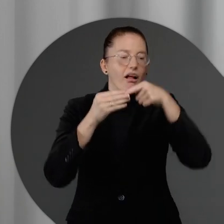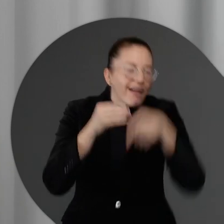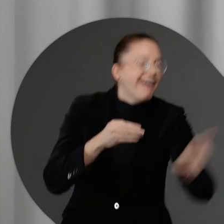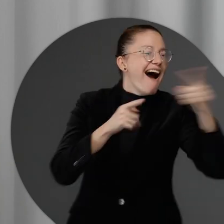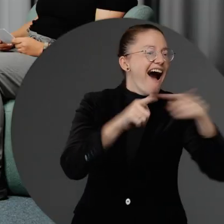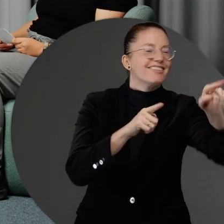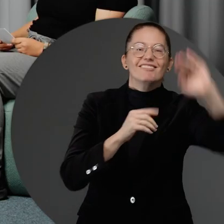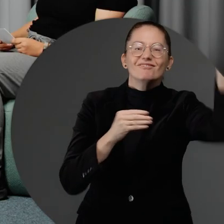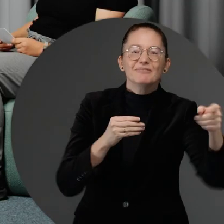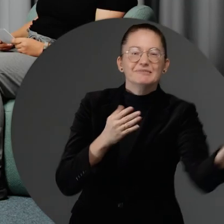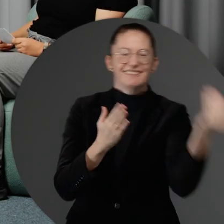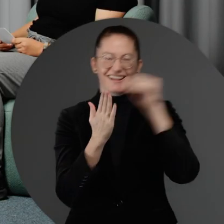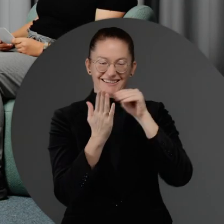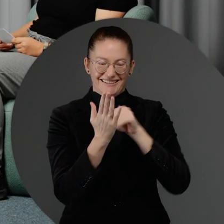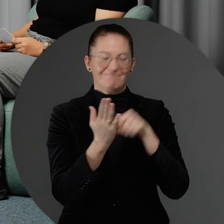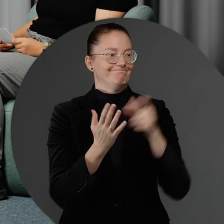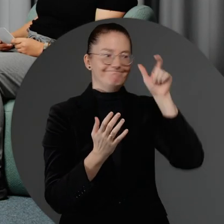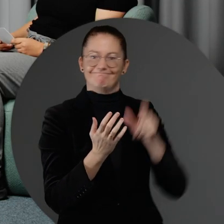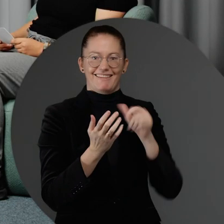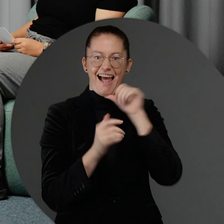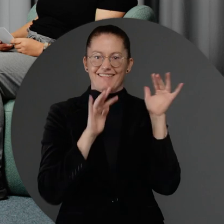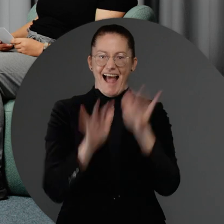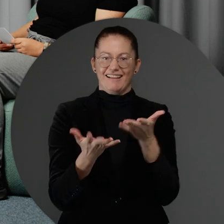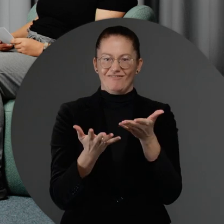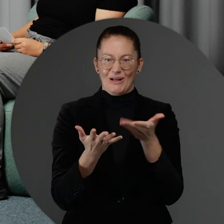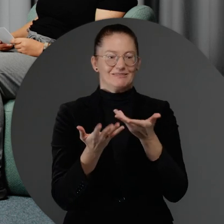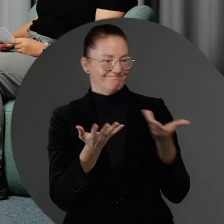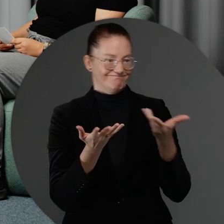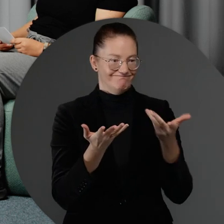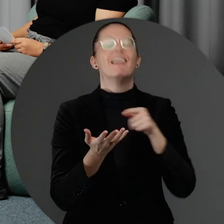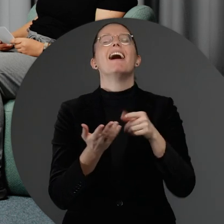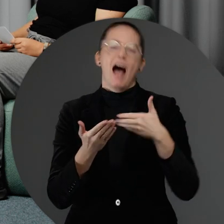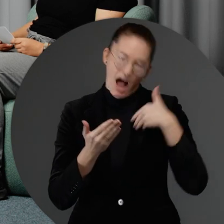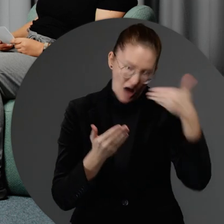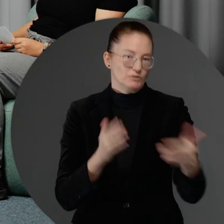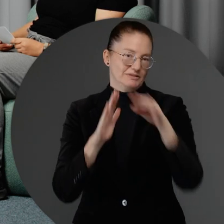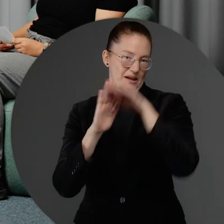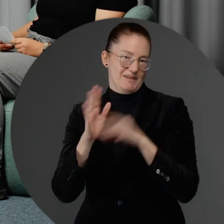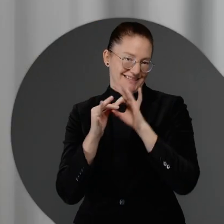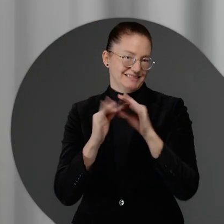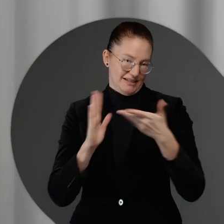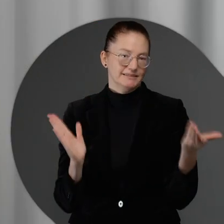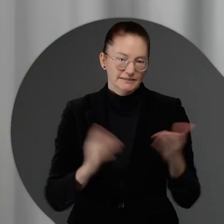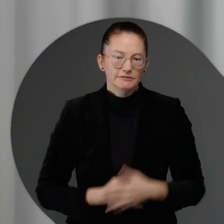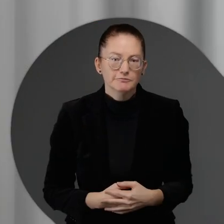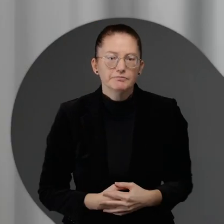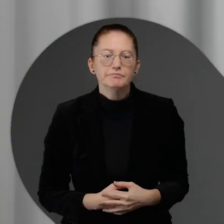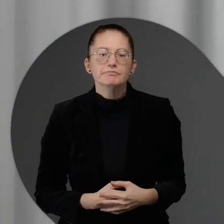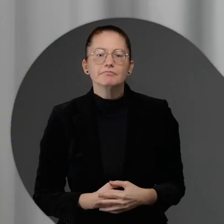auf die die Website-Betreiberin keinen Einfluss hat, die sind auch ausgenommen vom Gesetz.